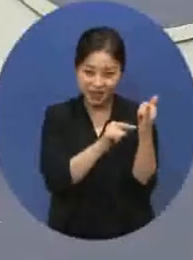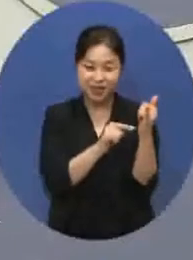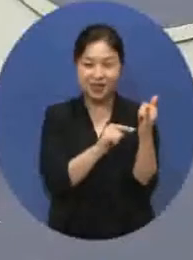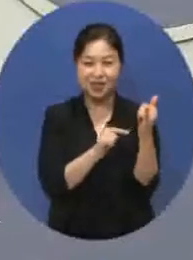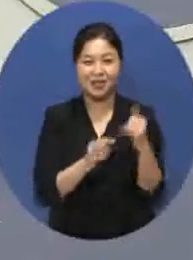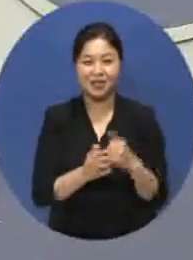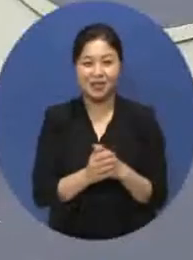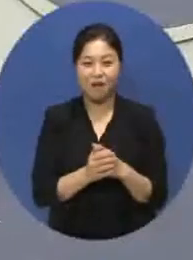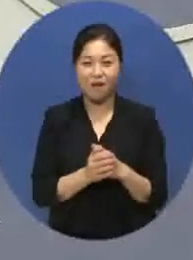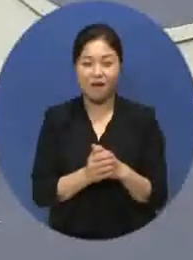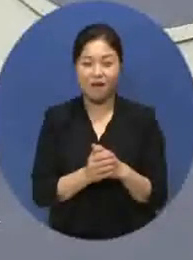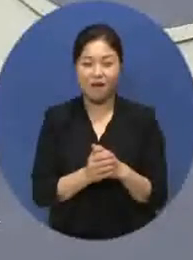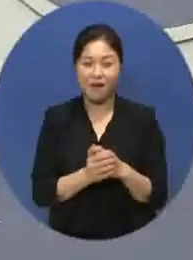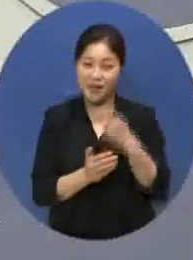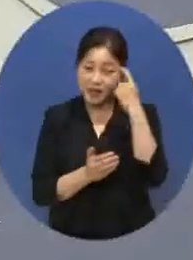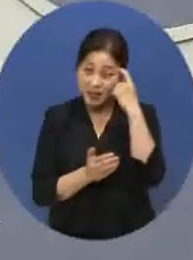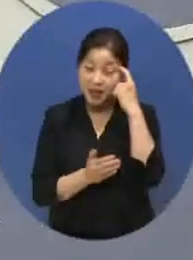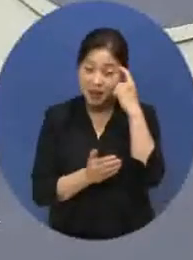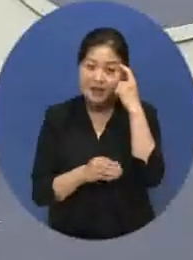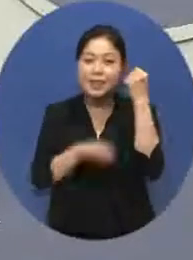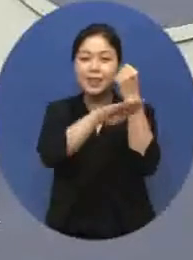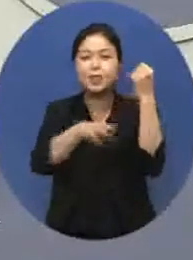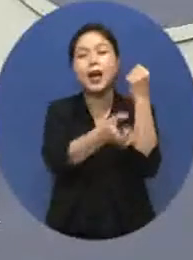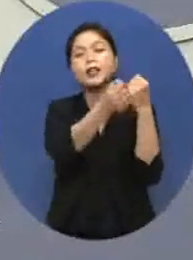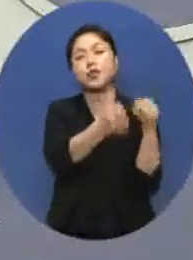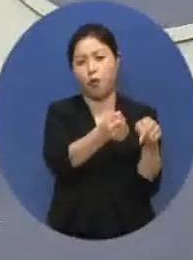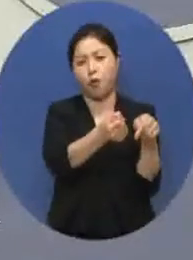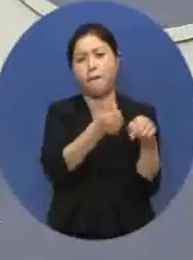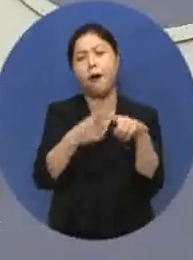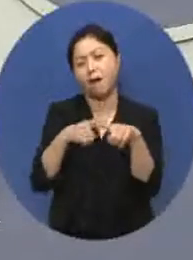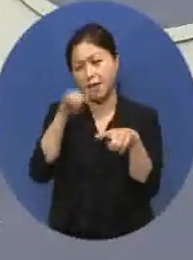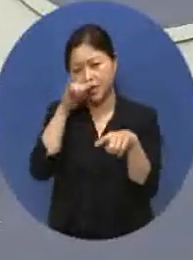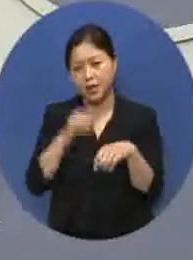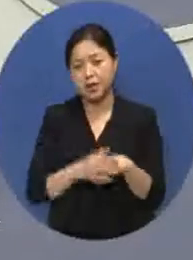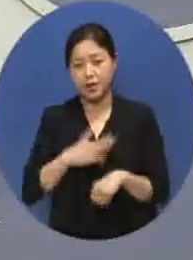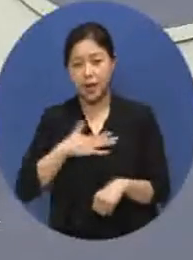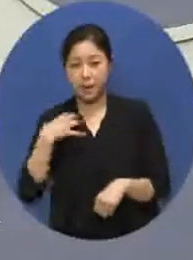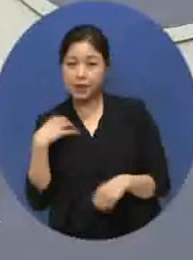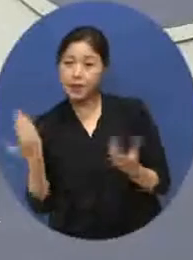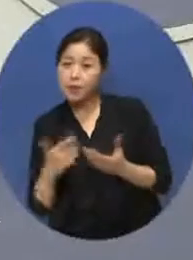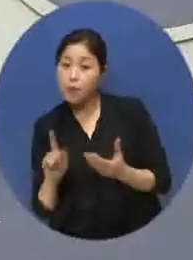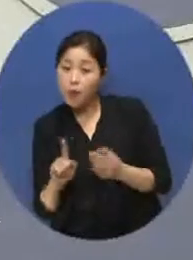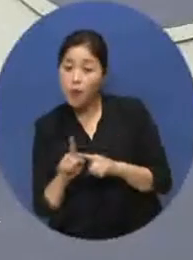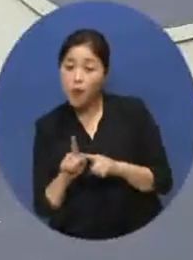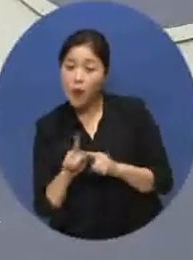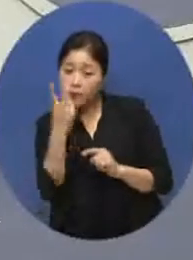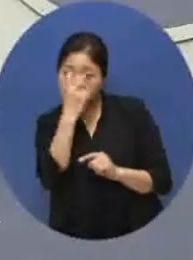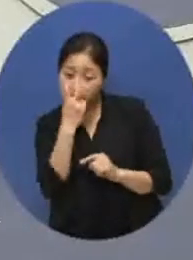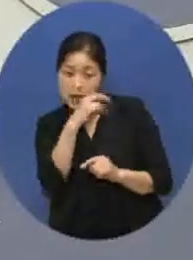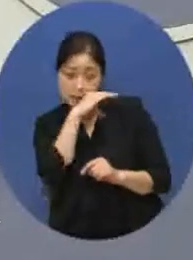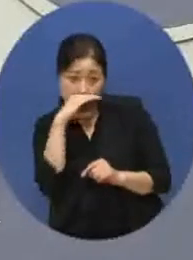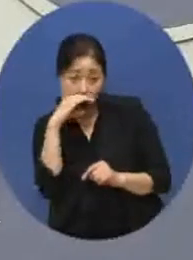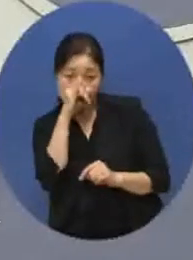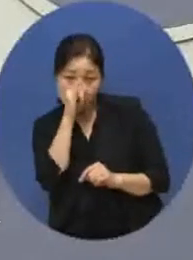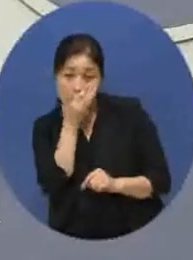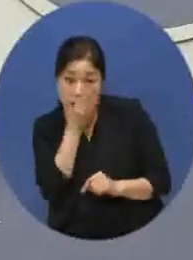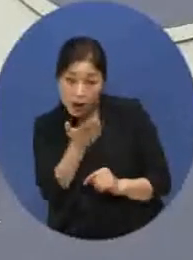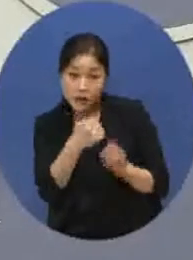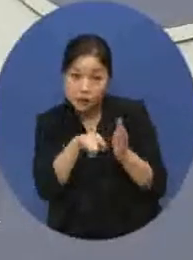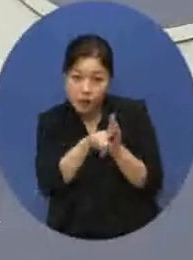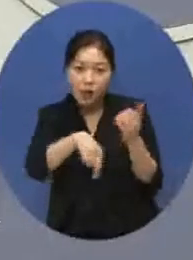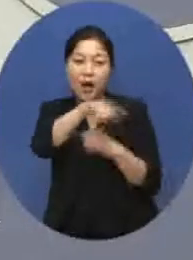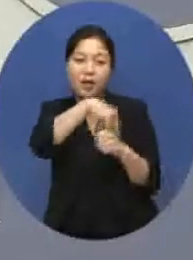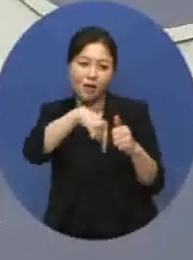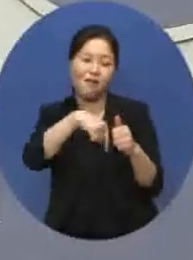뭐 독창성을 가지고 하시기 때문에 저희는 그 제가 하는 일은 그 심사가 바르게 이루어질 수 있는 그